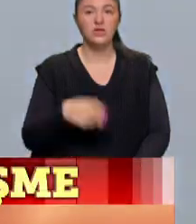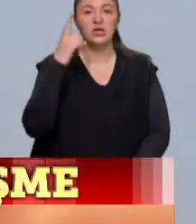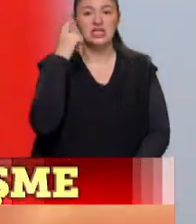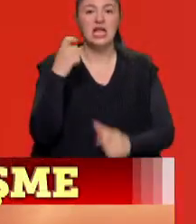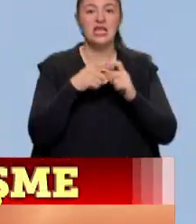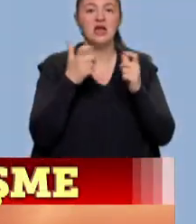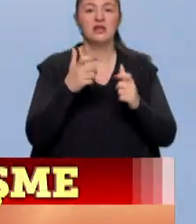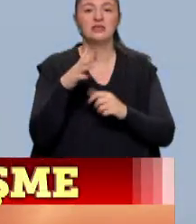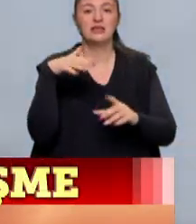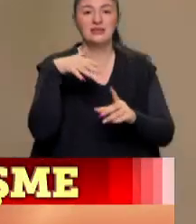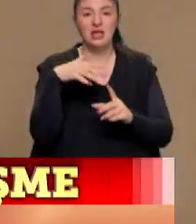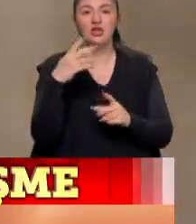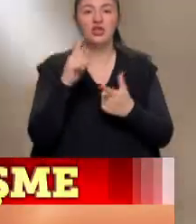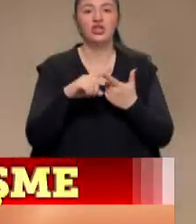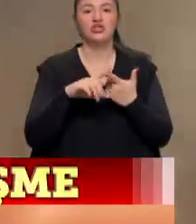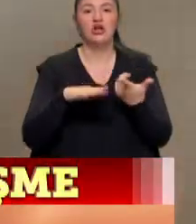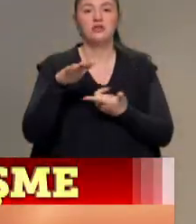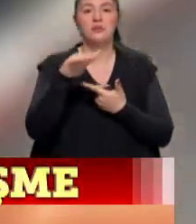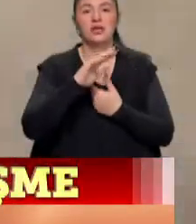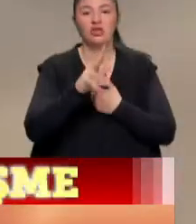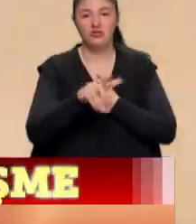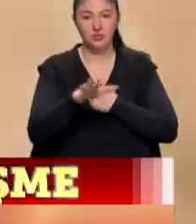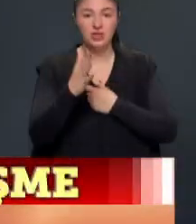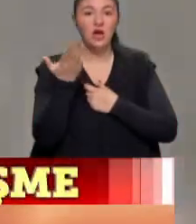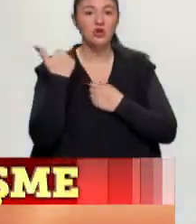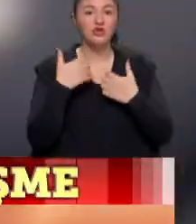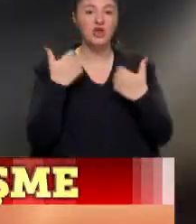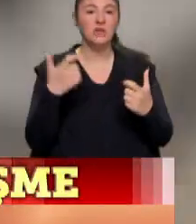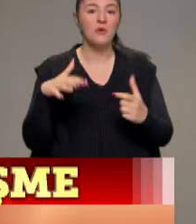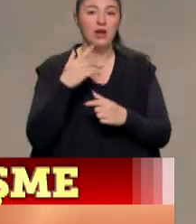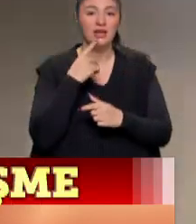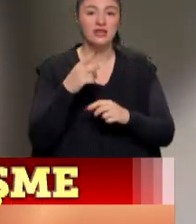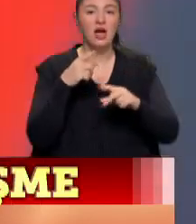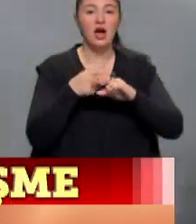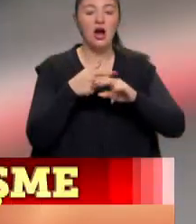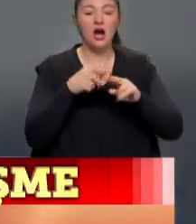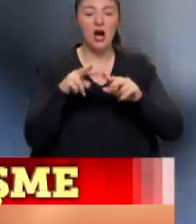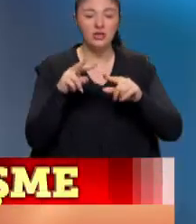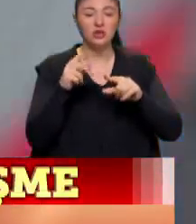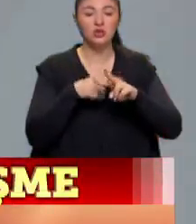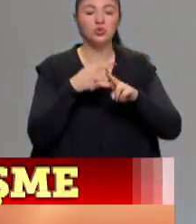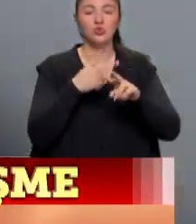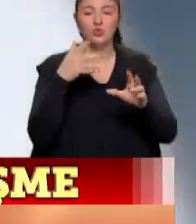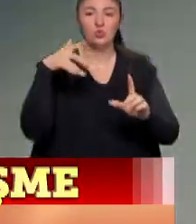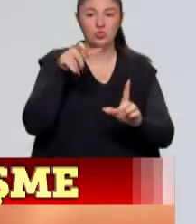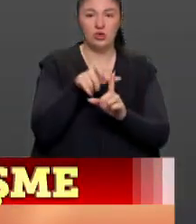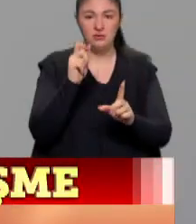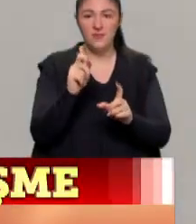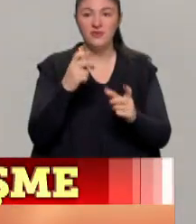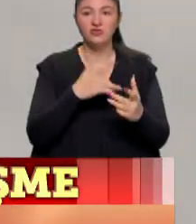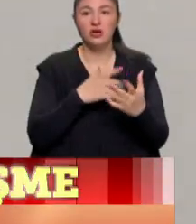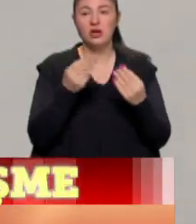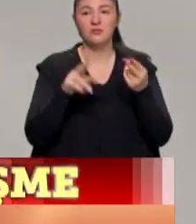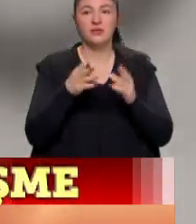İsrail, Gazze'ye yönelik saldırılarında ikinci aşamaya geçti. Daha önce güvenli bölge dediği Han Yunus'u kuşattı. Can kayıpları artmaya devam